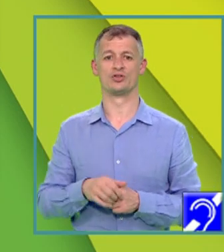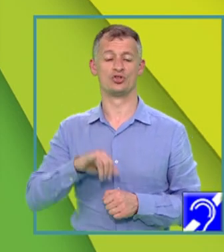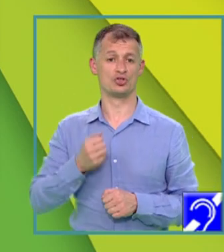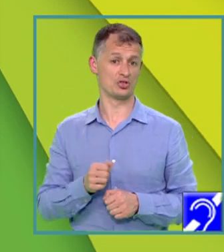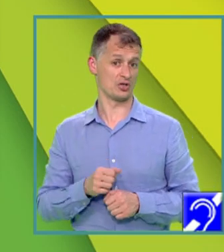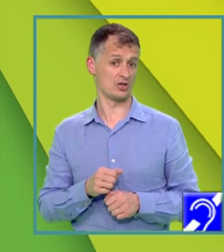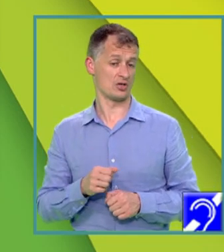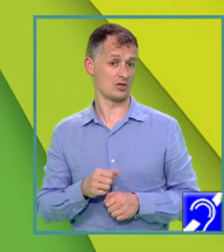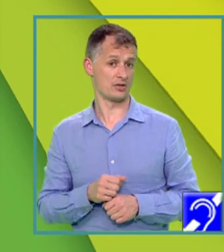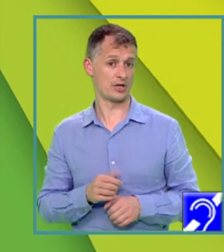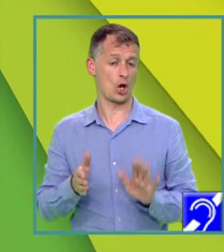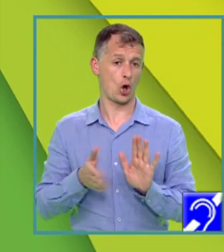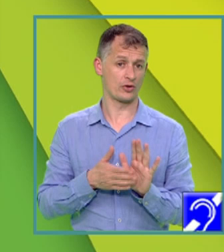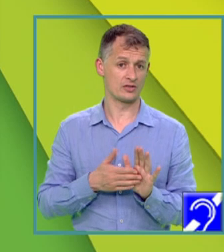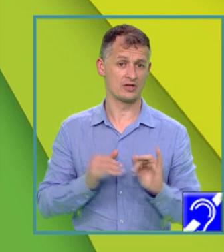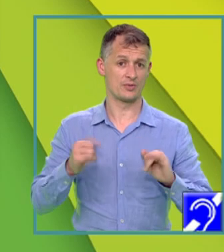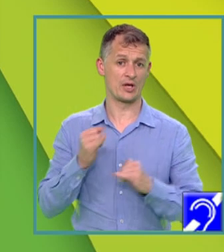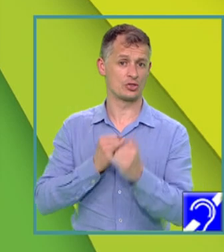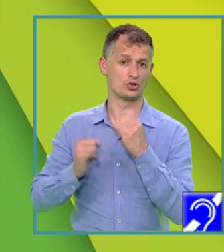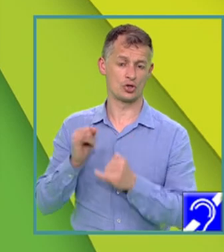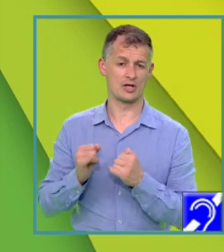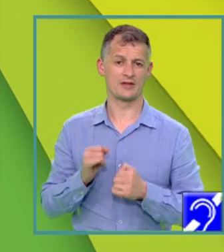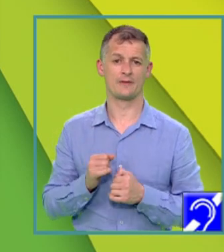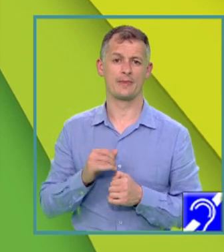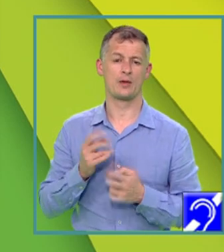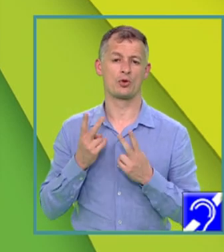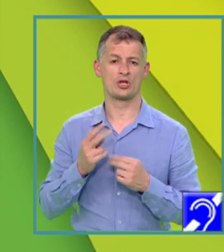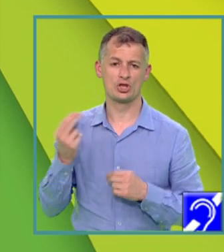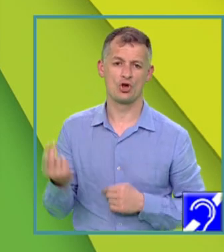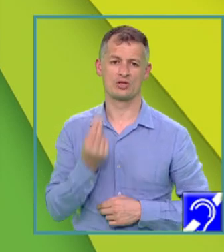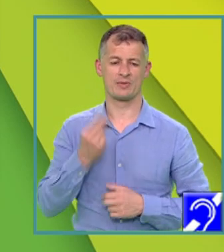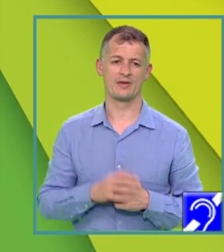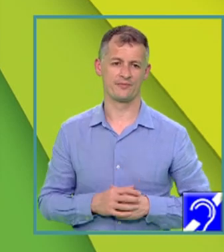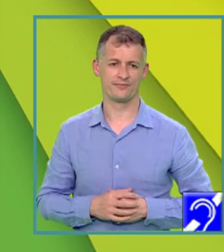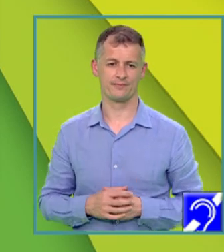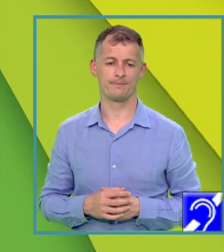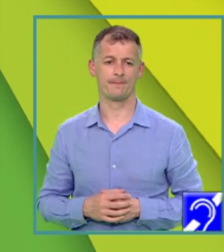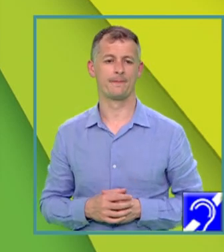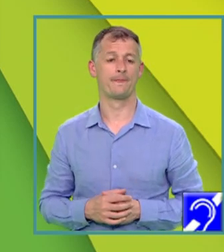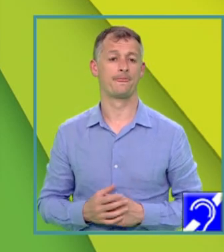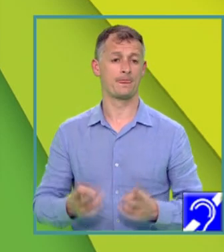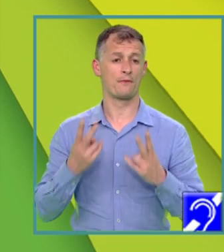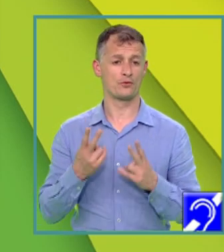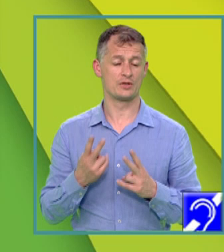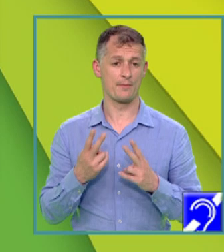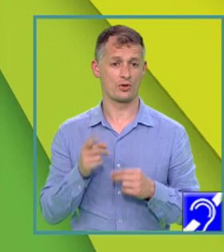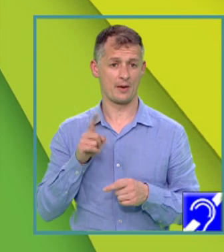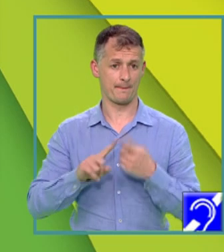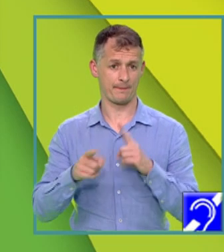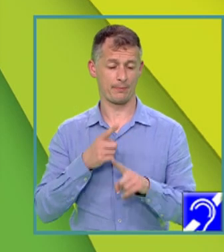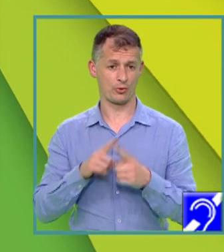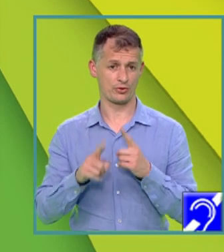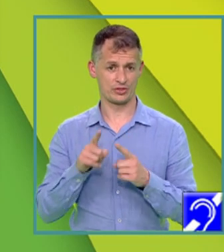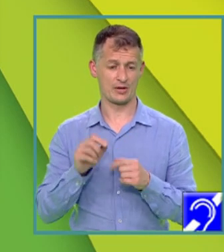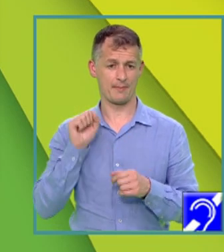în condițiile unui eveniment istoric de o importanță deosebită. Ca funcții importante ale partidelor politice, putem să vorbim